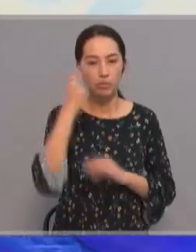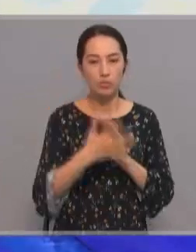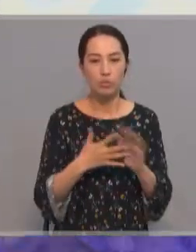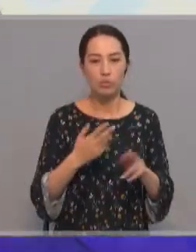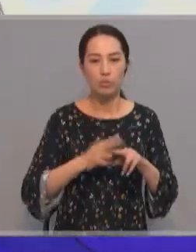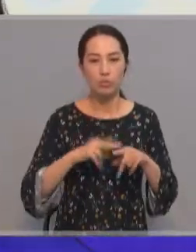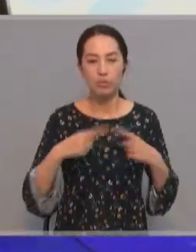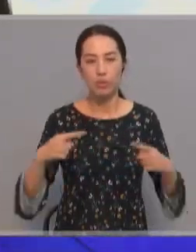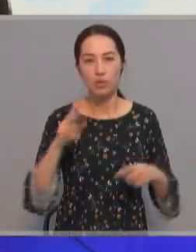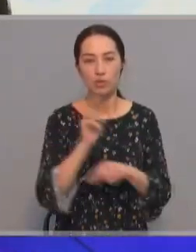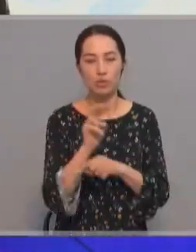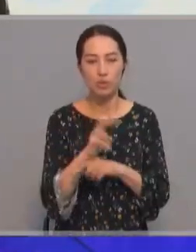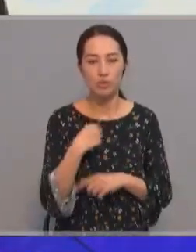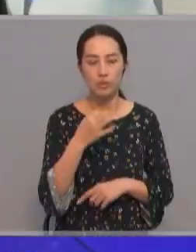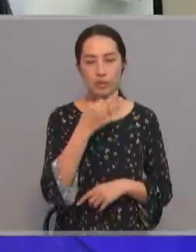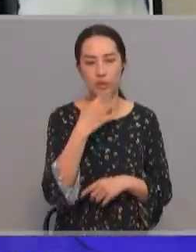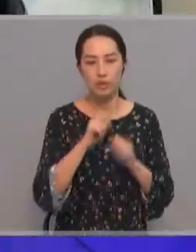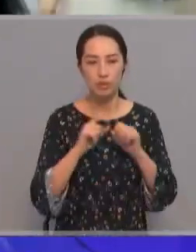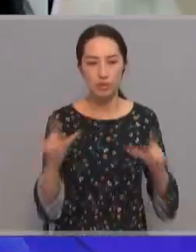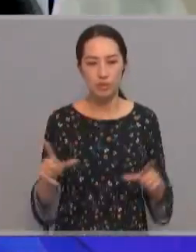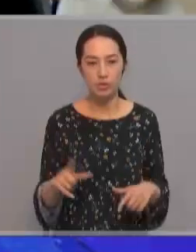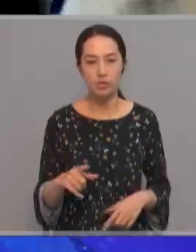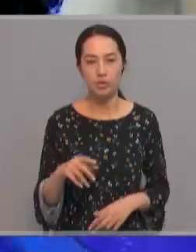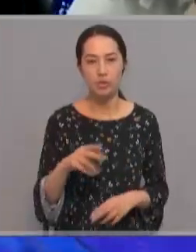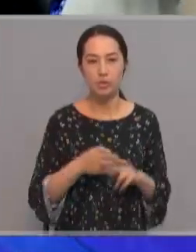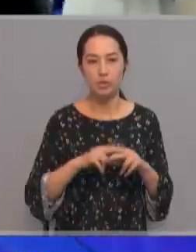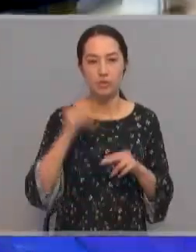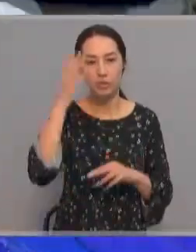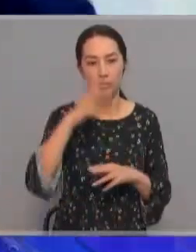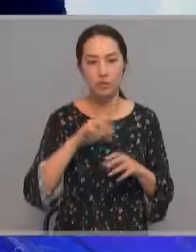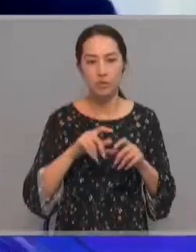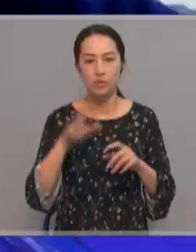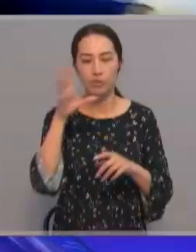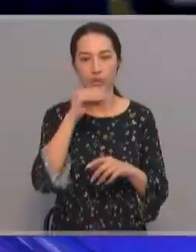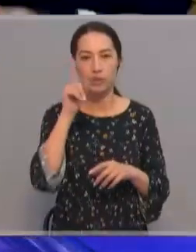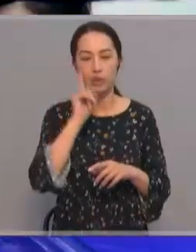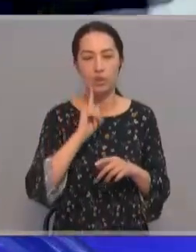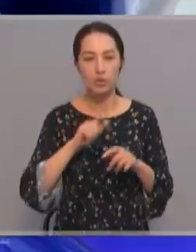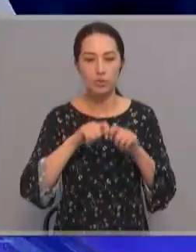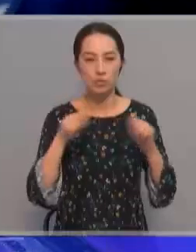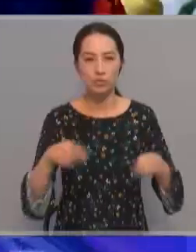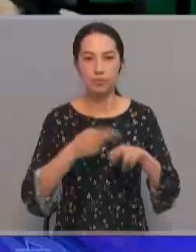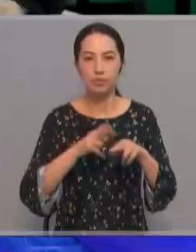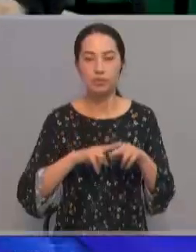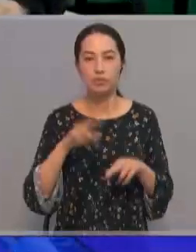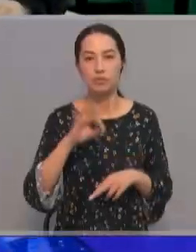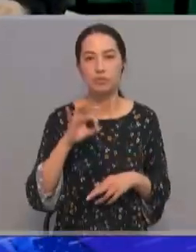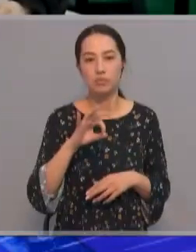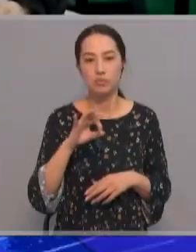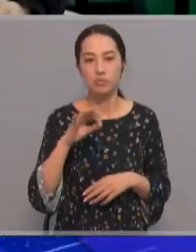Имеются различные кружки. Я люблю свою школу. В образовательном учреждении, где созданы все условия для всестороннего развития